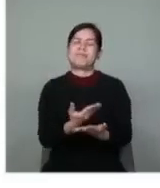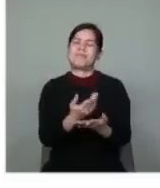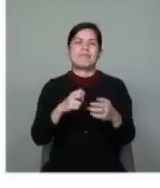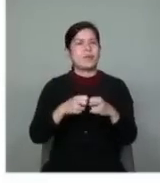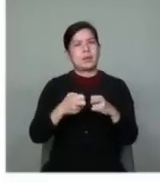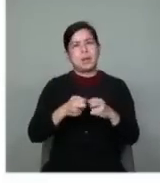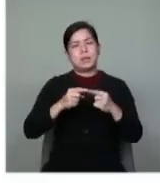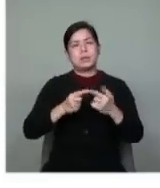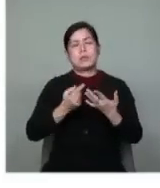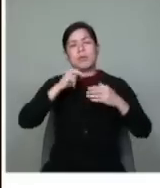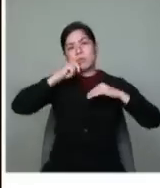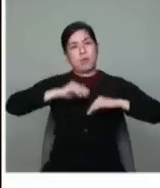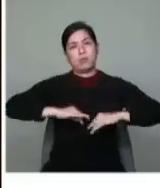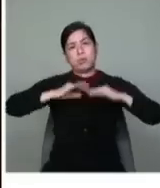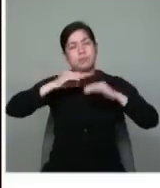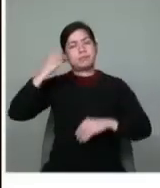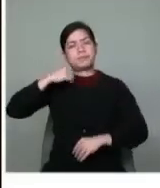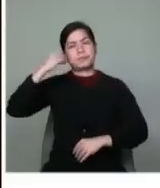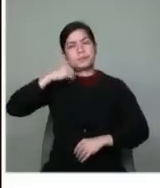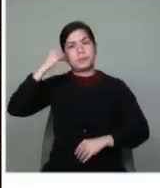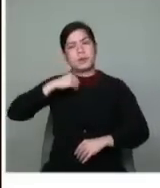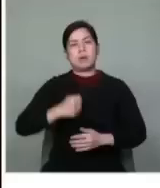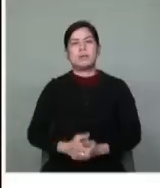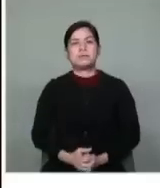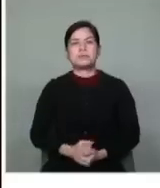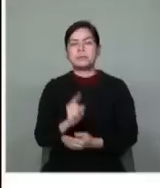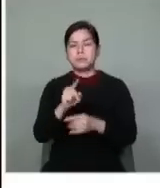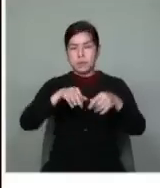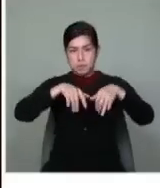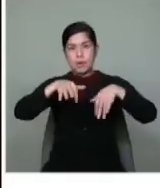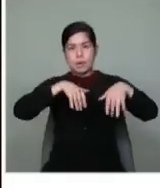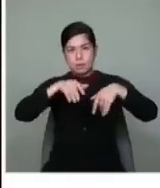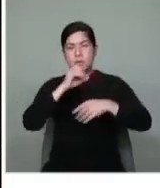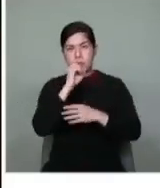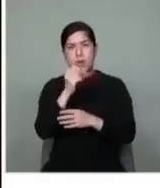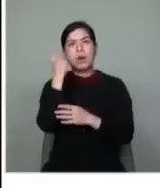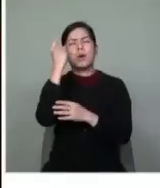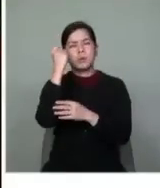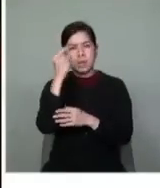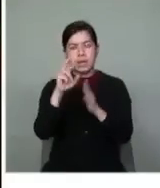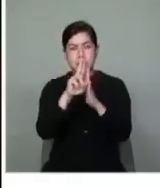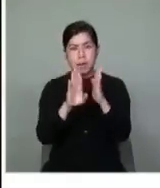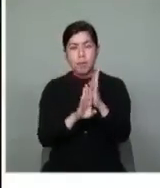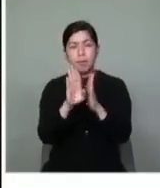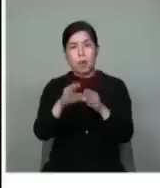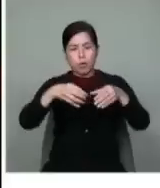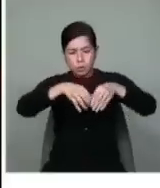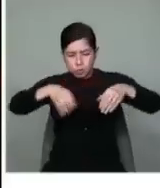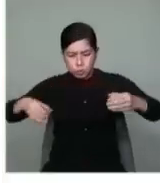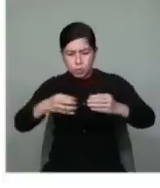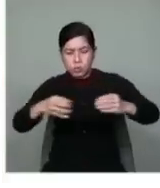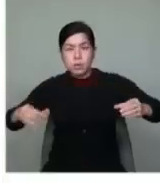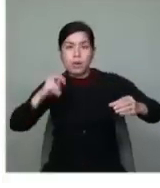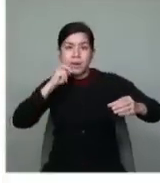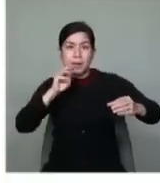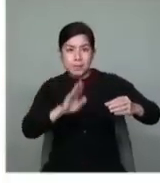ญหาแบบนี้ทุกทีเลย ใช่ค่ะชาวบ้านบอกว่าโอ้โหเข้าใจละว่าระบบท่อของกทม.อาจจะมีข้อจำกัดแต่ว่าถ้าต